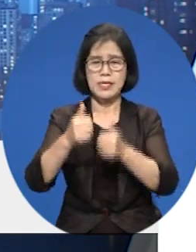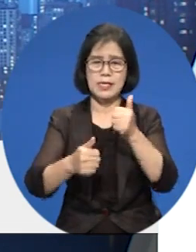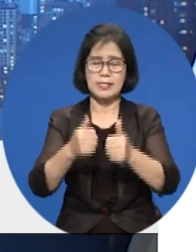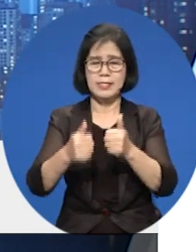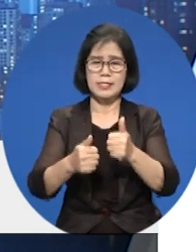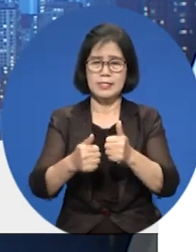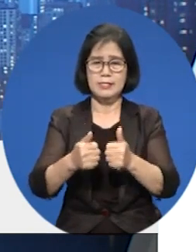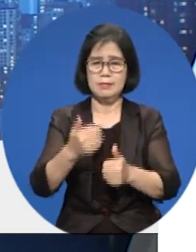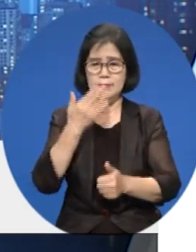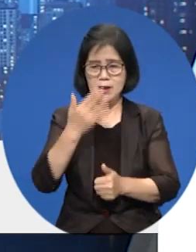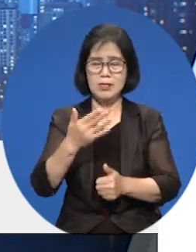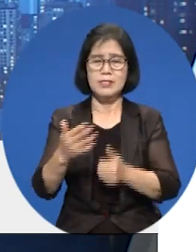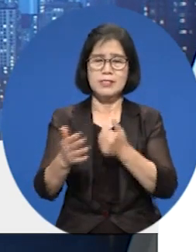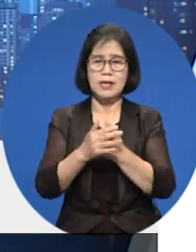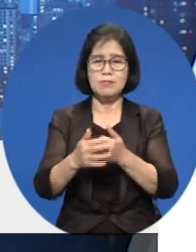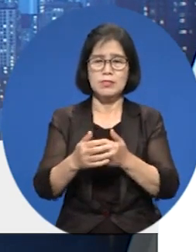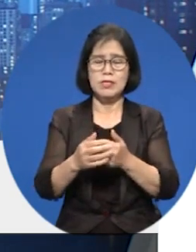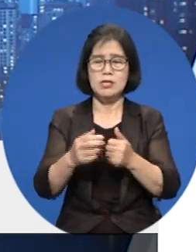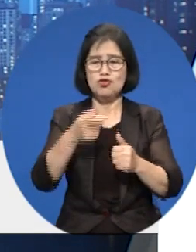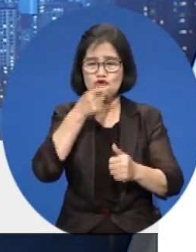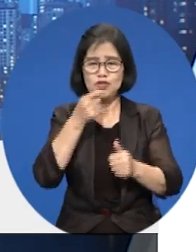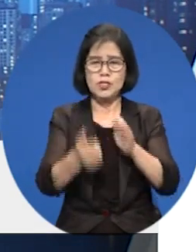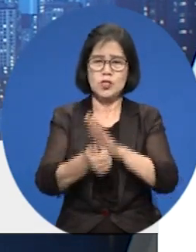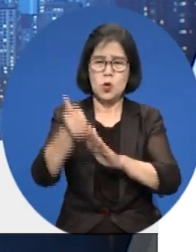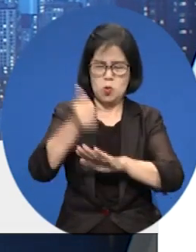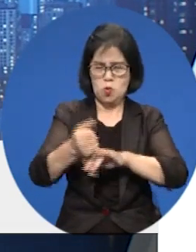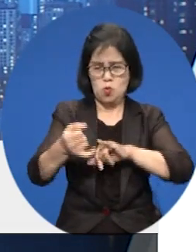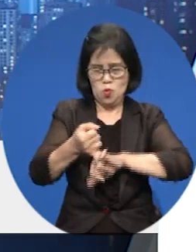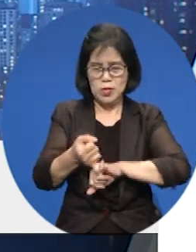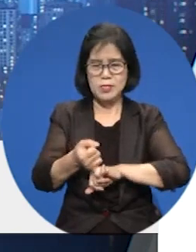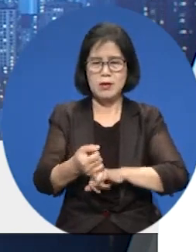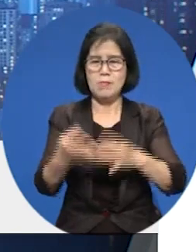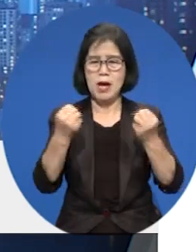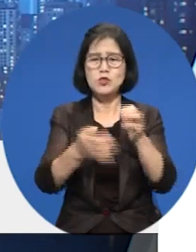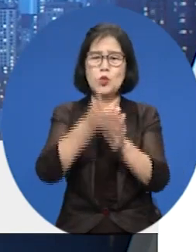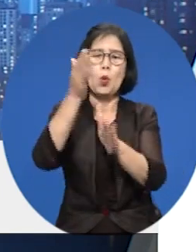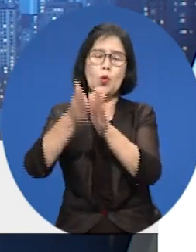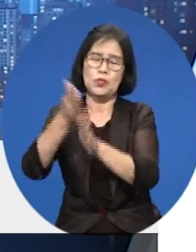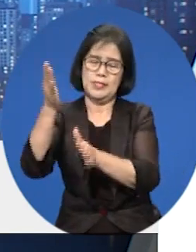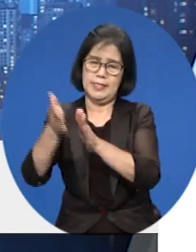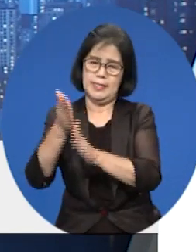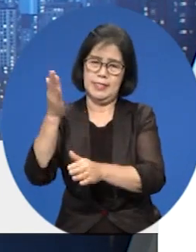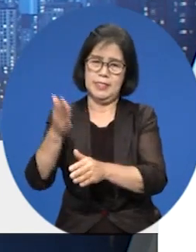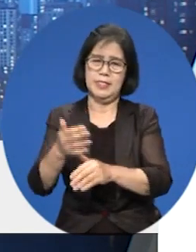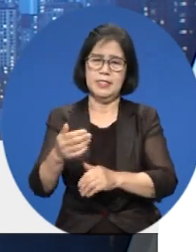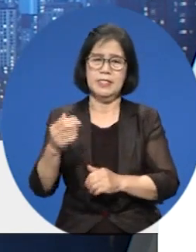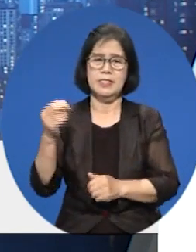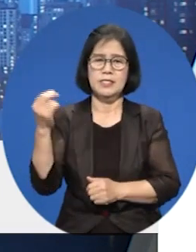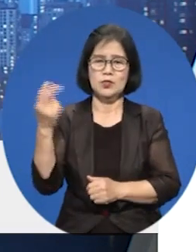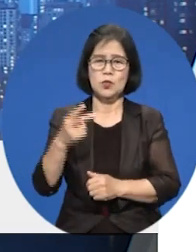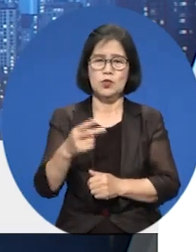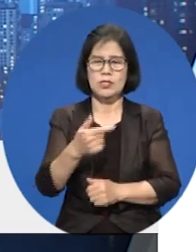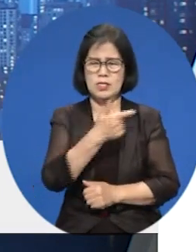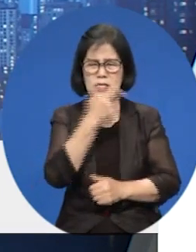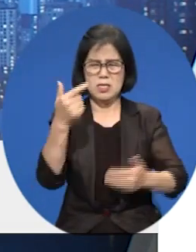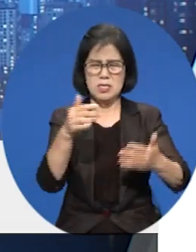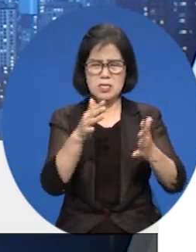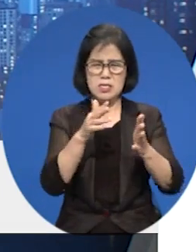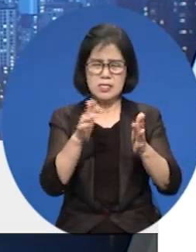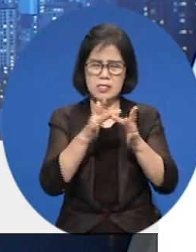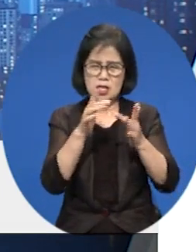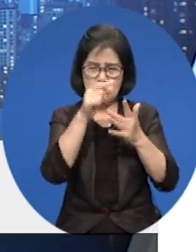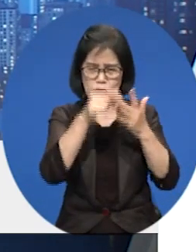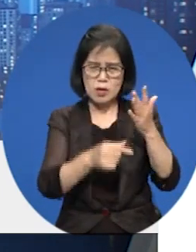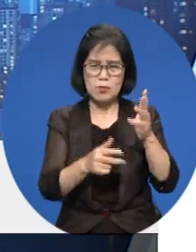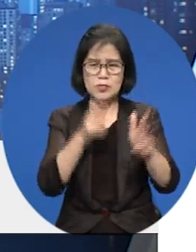우리 씨가 어떻게든 이걸 꼭 성공 시켜서 많은 도시와 또 앞으로 그 이렇게 거대 플랫폼 사업자 2 의